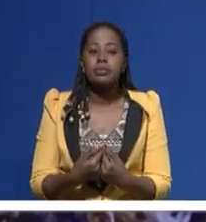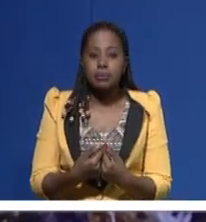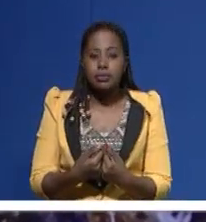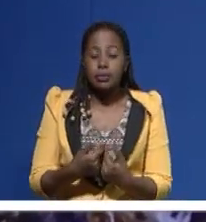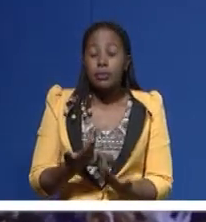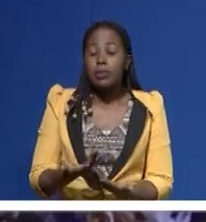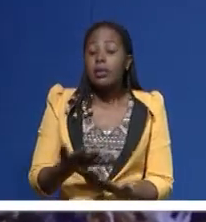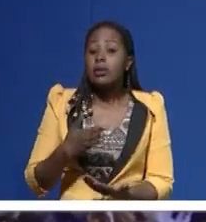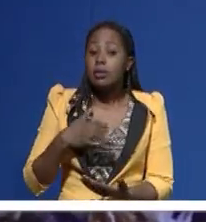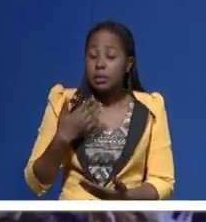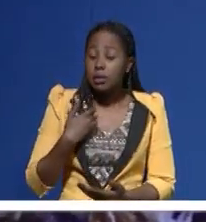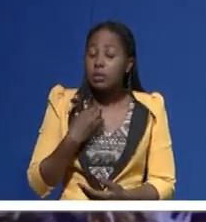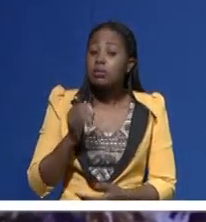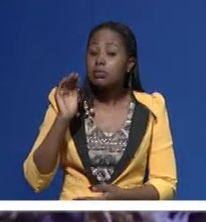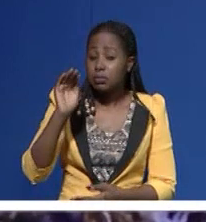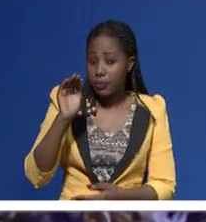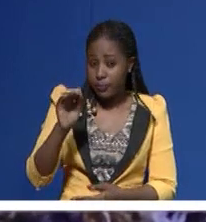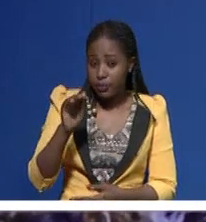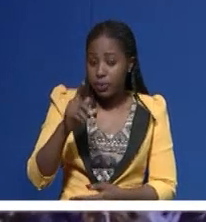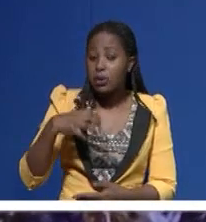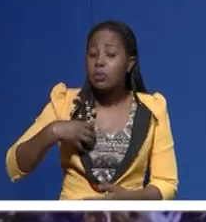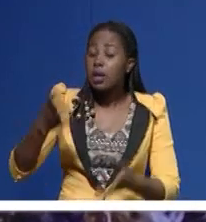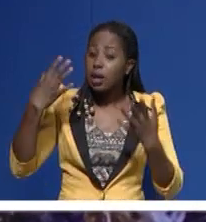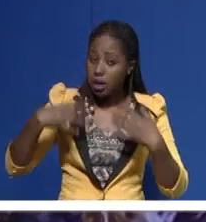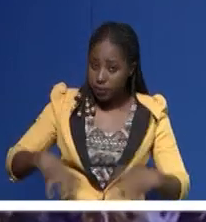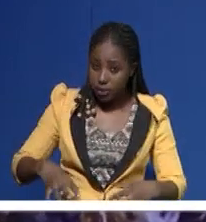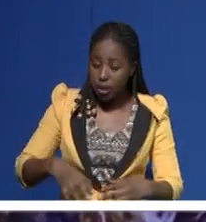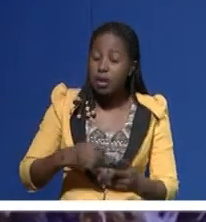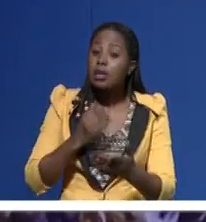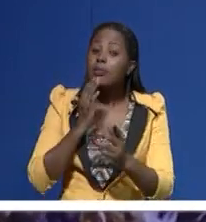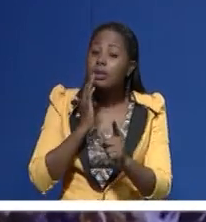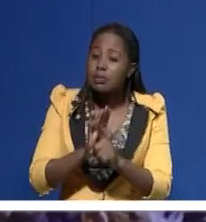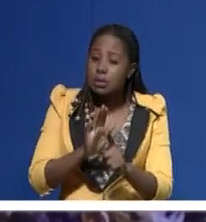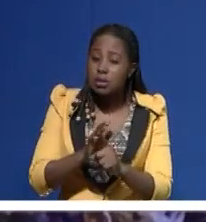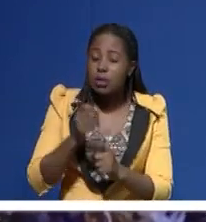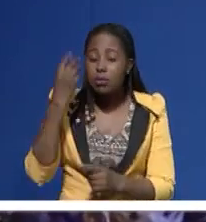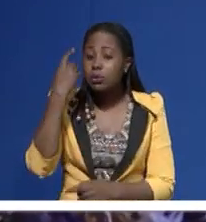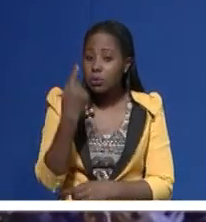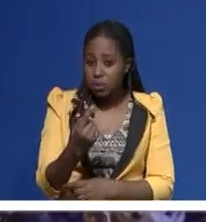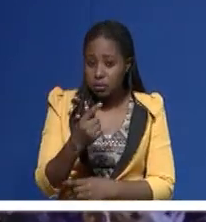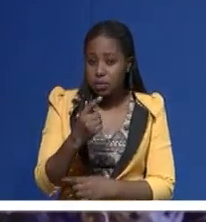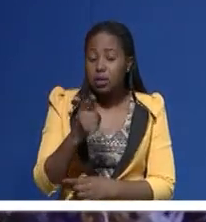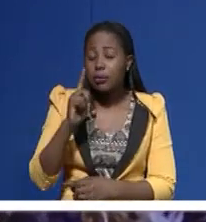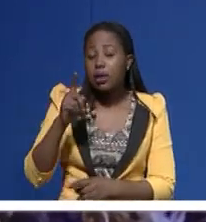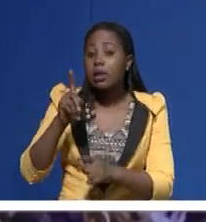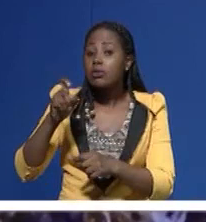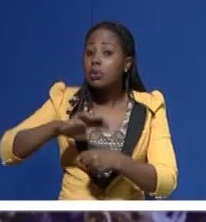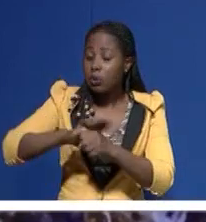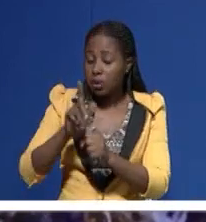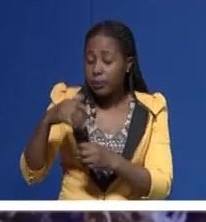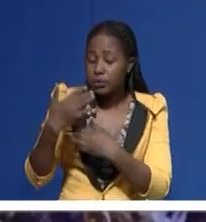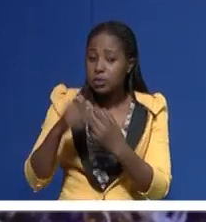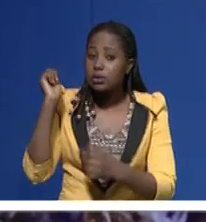you. Napenda kuwajulisha kuwa Wizara Afya imethibitisha mgonjwa wa kwanza wa virusi vya korona nchini